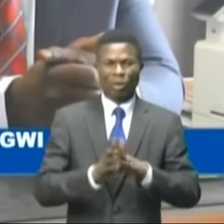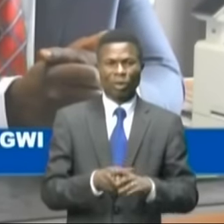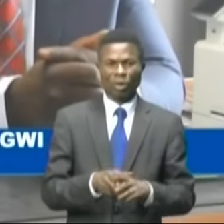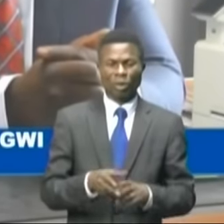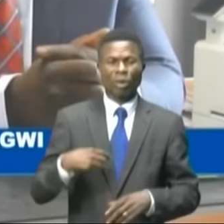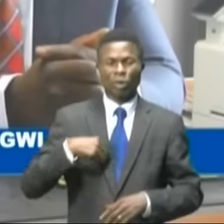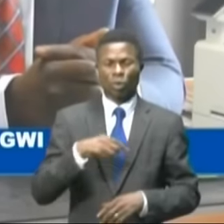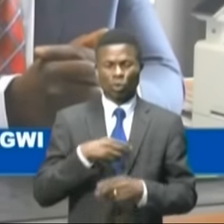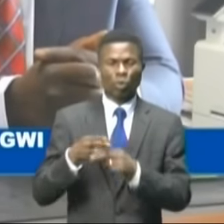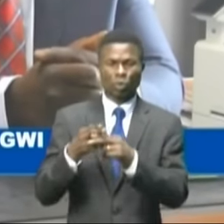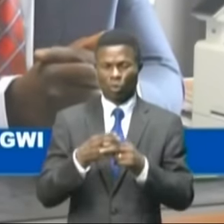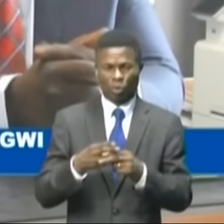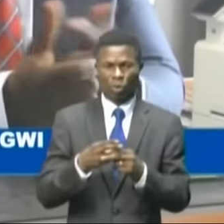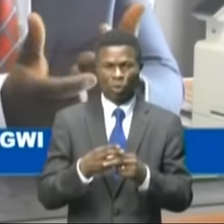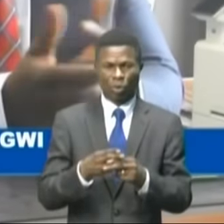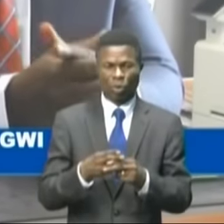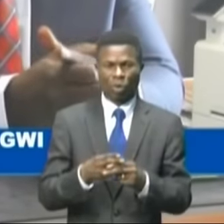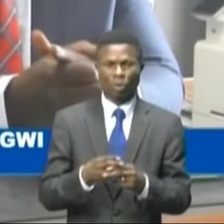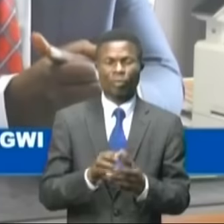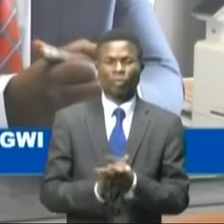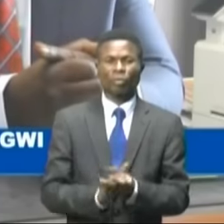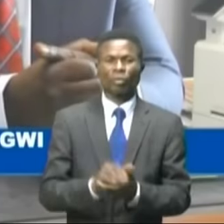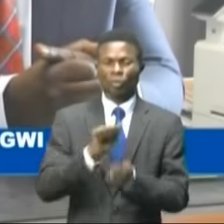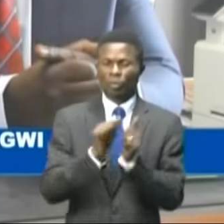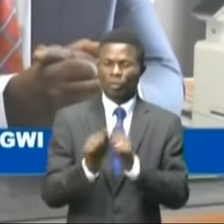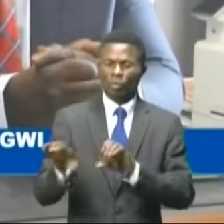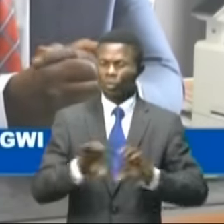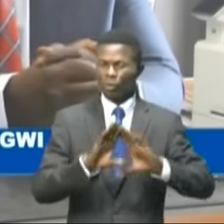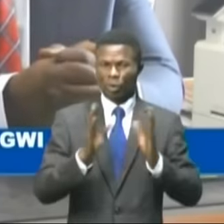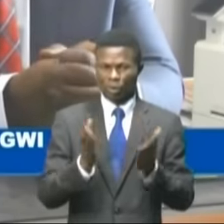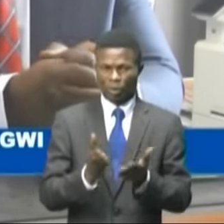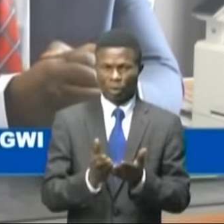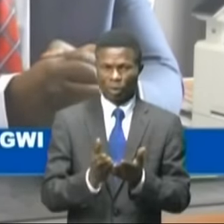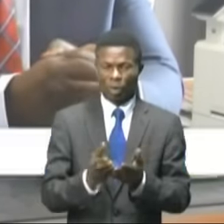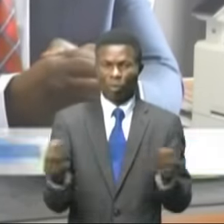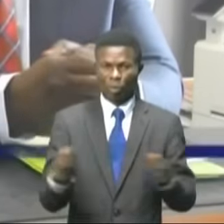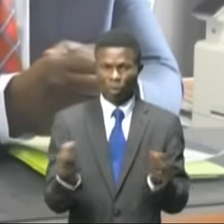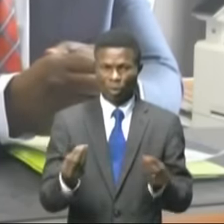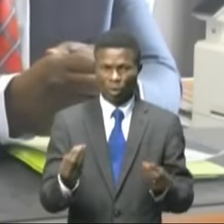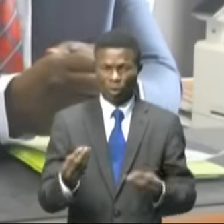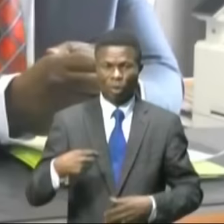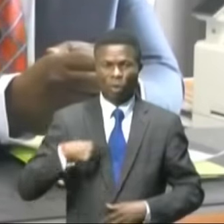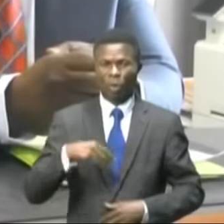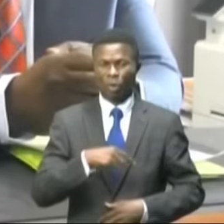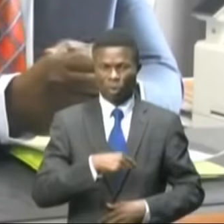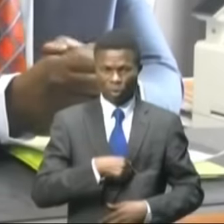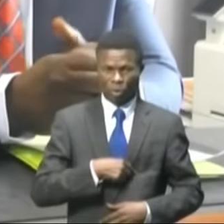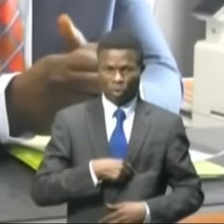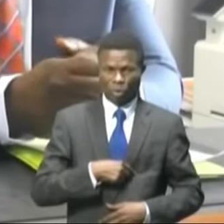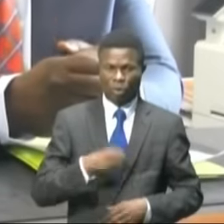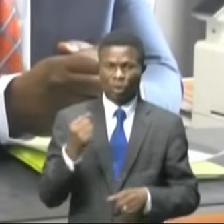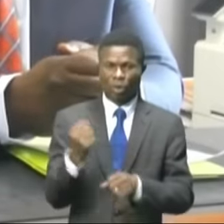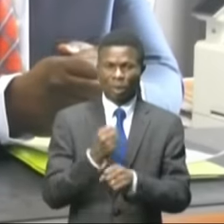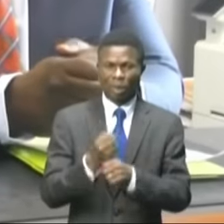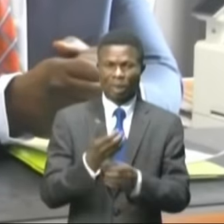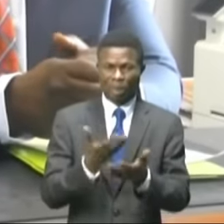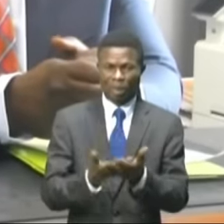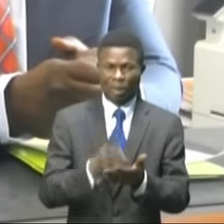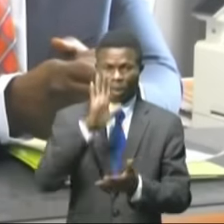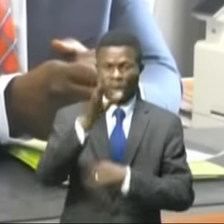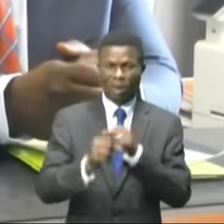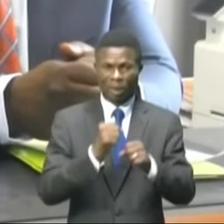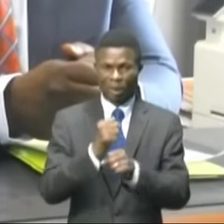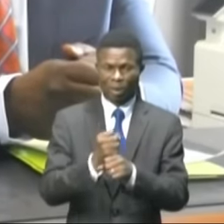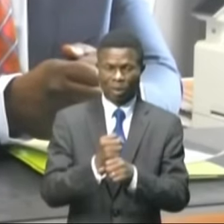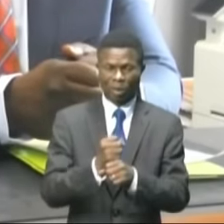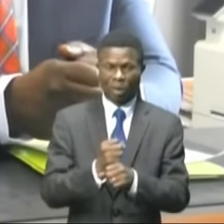gênés par la lenteur et la lueur où vont les choses, dans la mesure où on ne peut pas, plus de 5 mois après la présence du